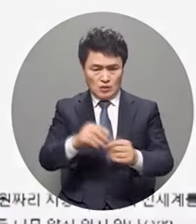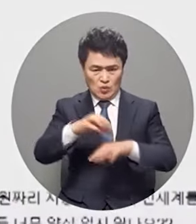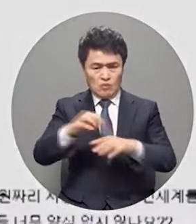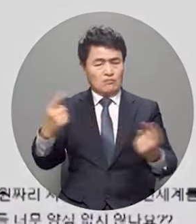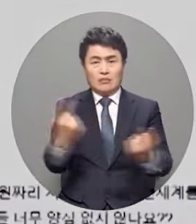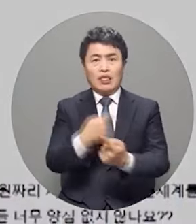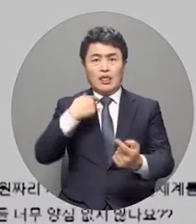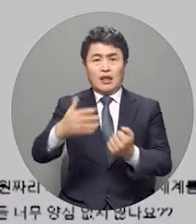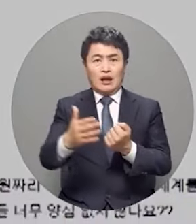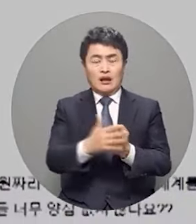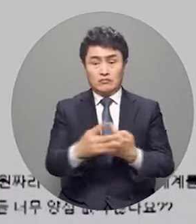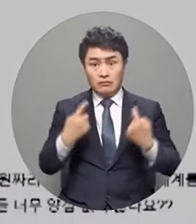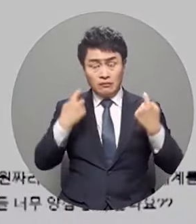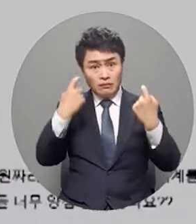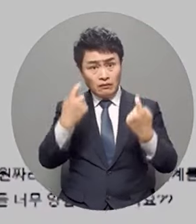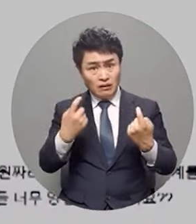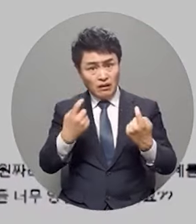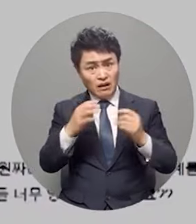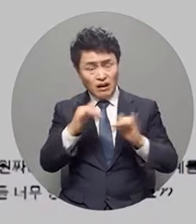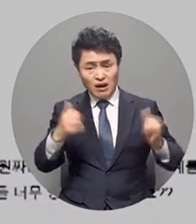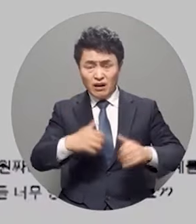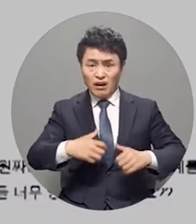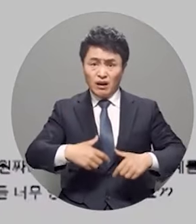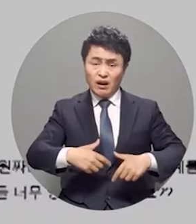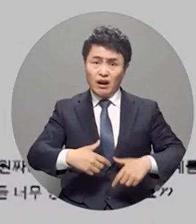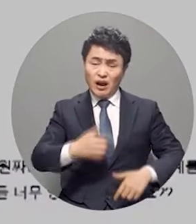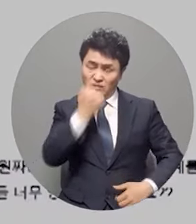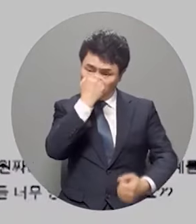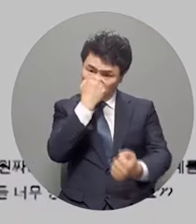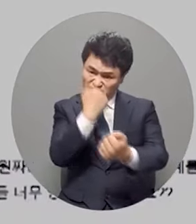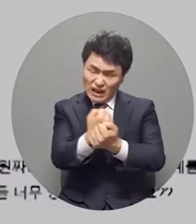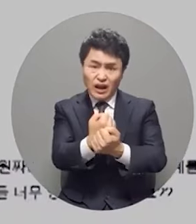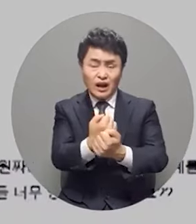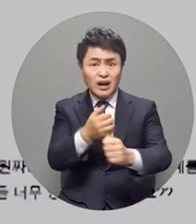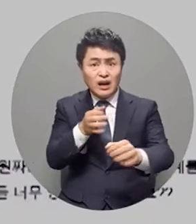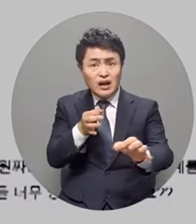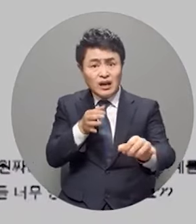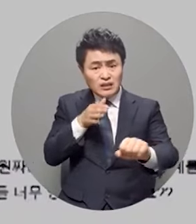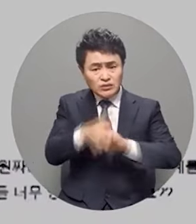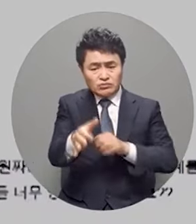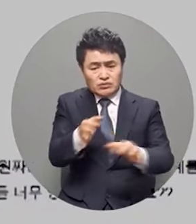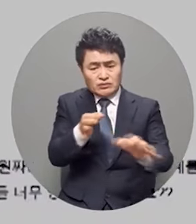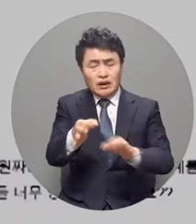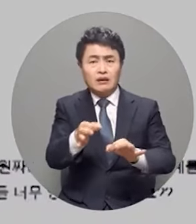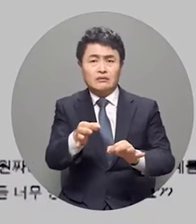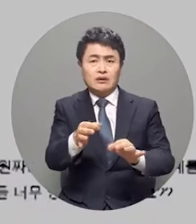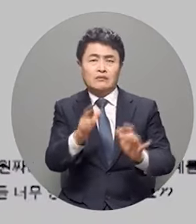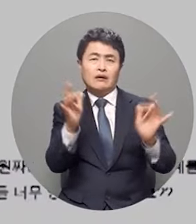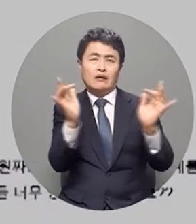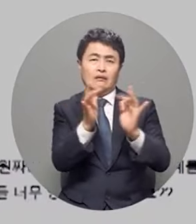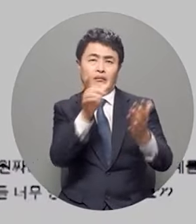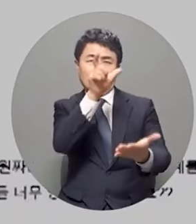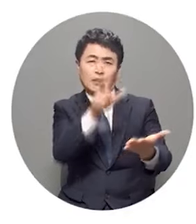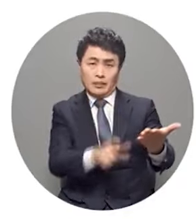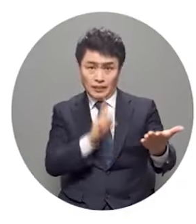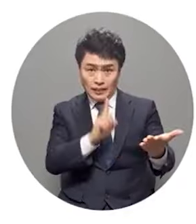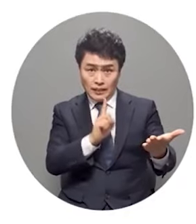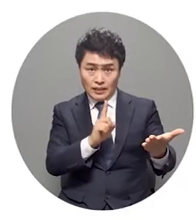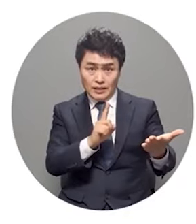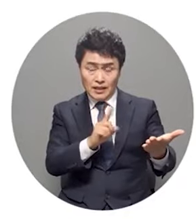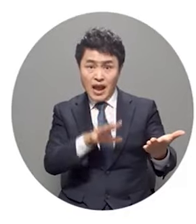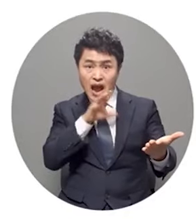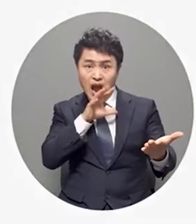않았다며 관광객들에게 배짱 장사를 한다는 글이 인터넷 커뮤니티에 올라왔습니다.